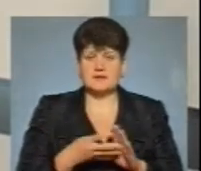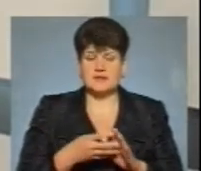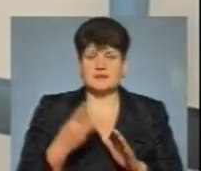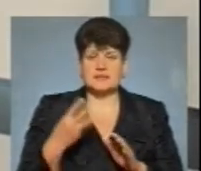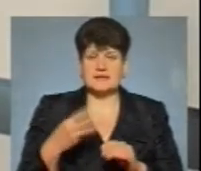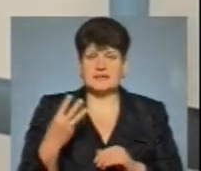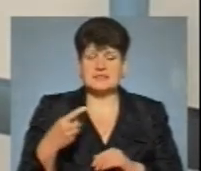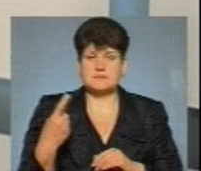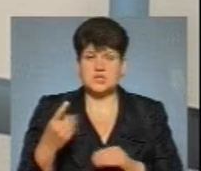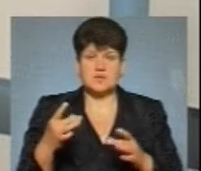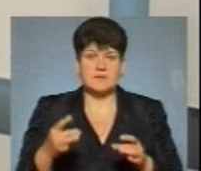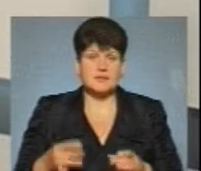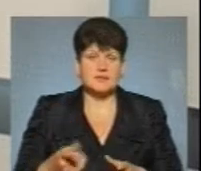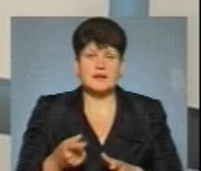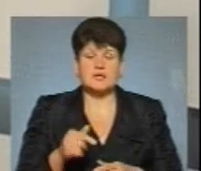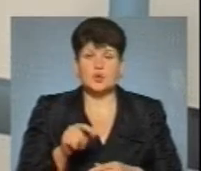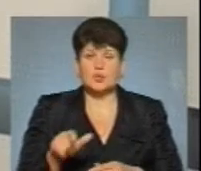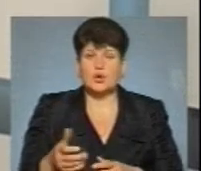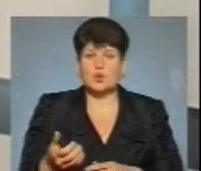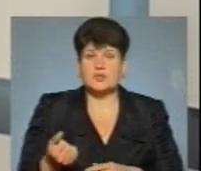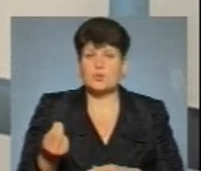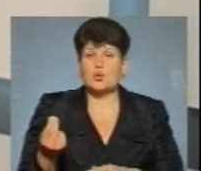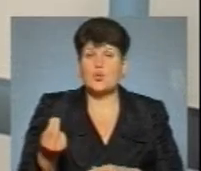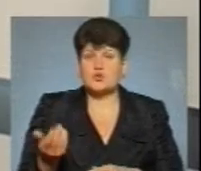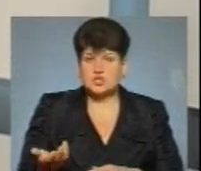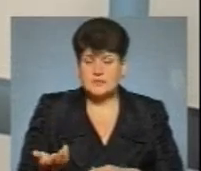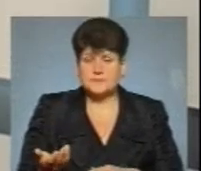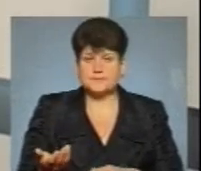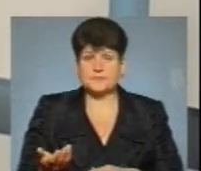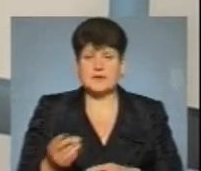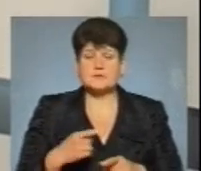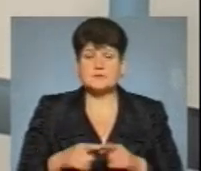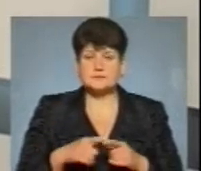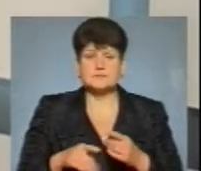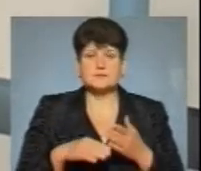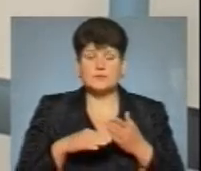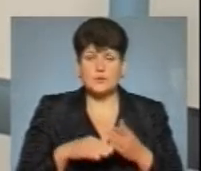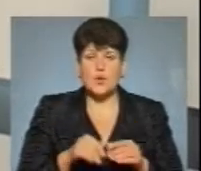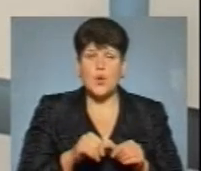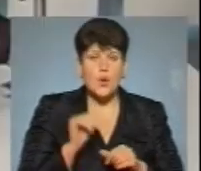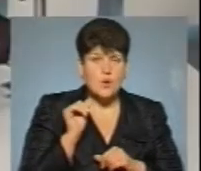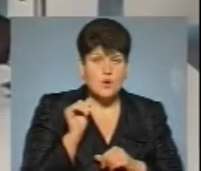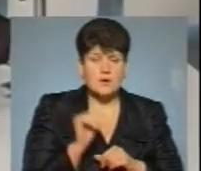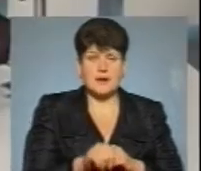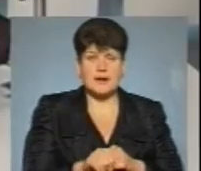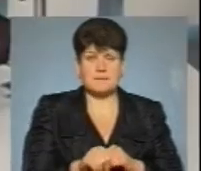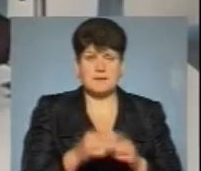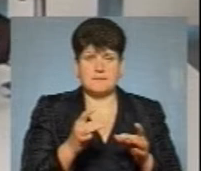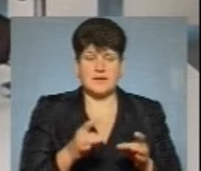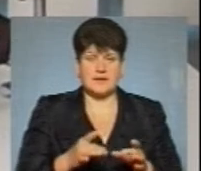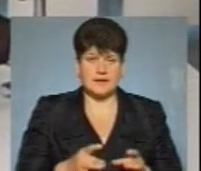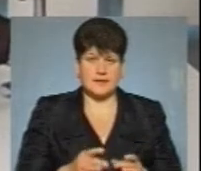пакети, які, за які люди отримують відповідно кошти. Так? По екстреній медичній допомозі окремо пакет